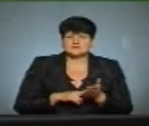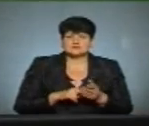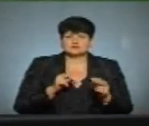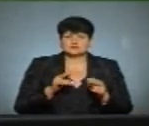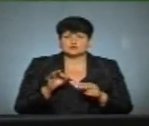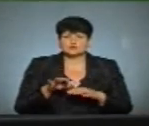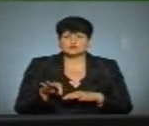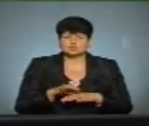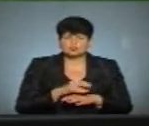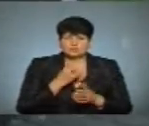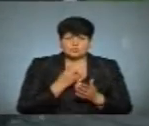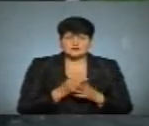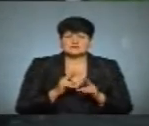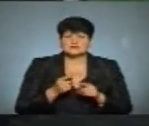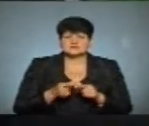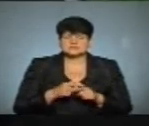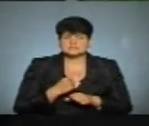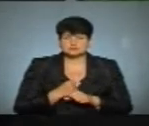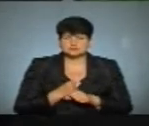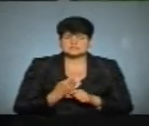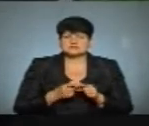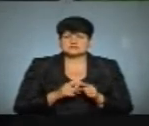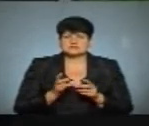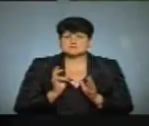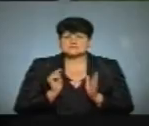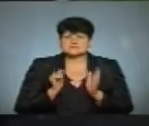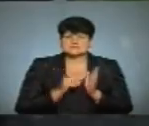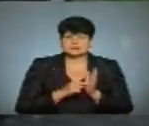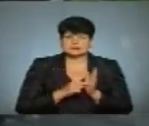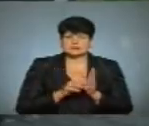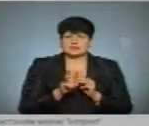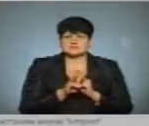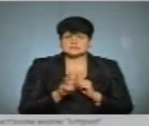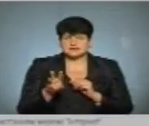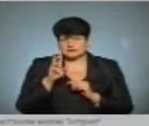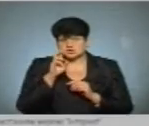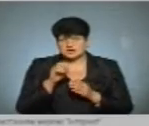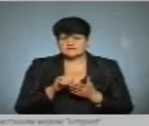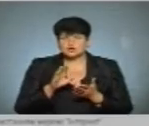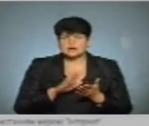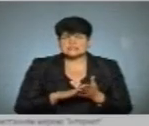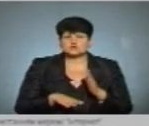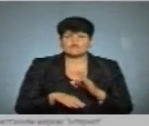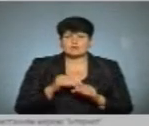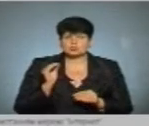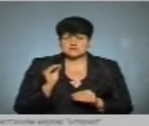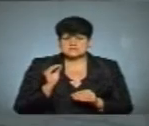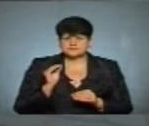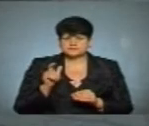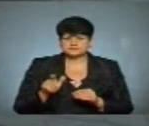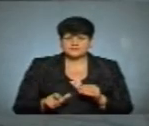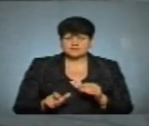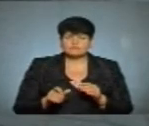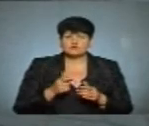Показує, як це зробити. Для цього треба зайти на сайт Державного реєстру виборців. В особистому